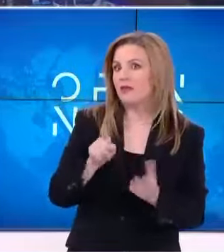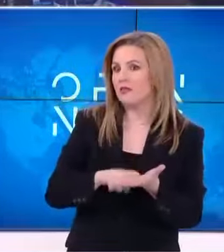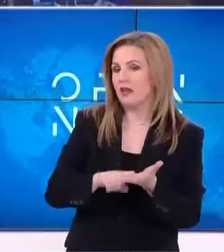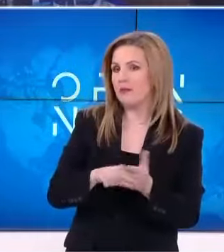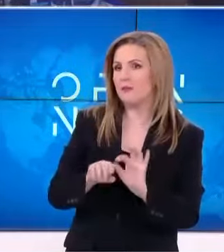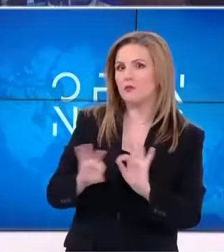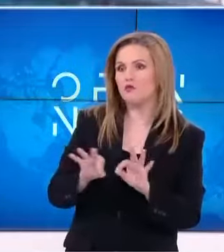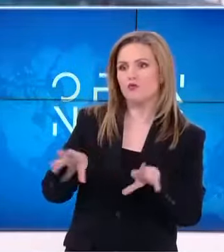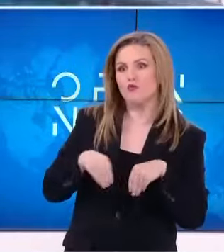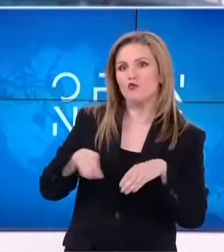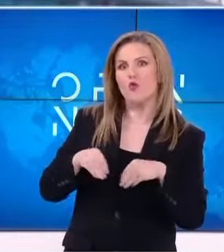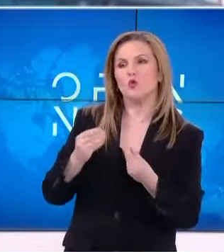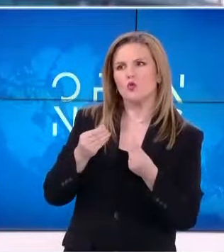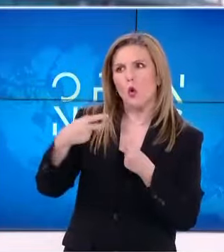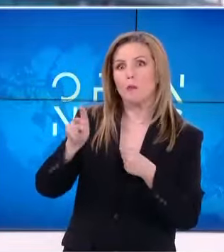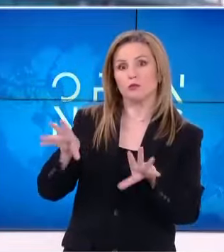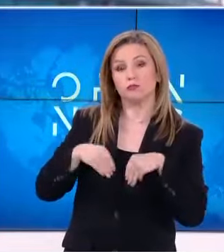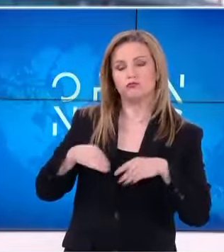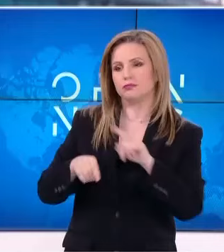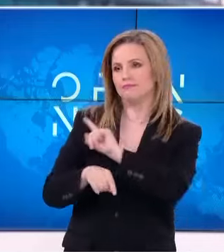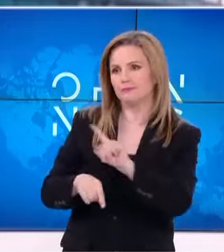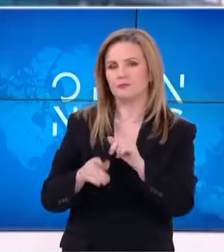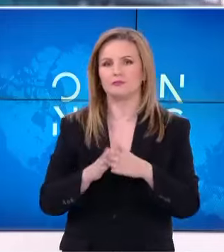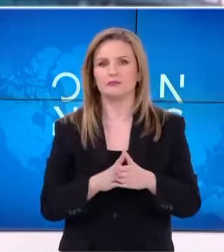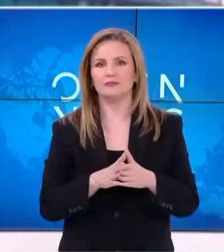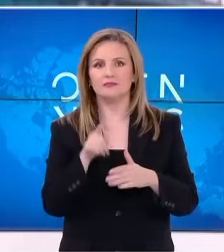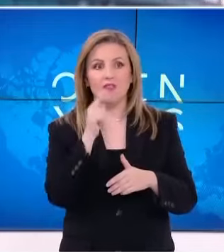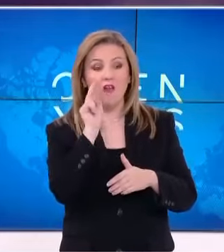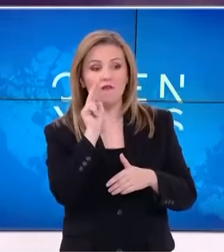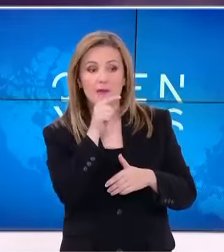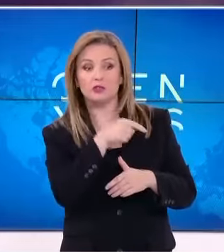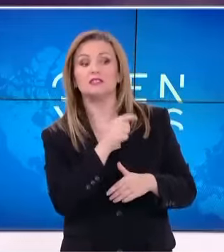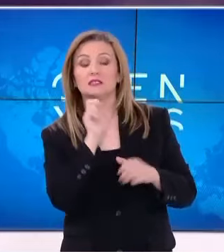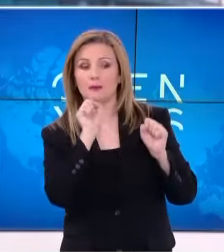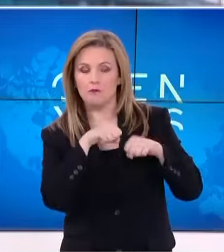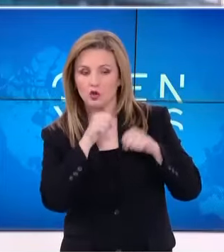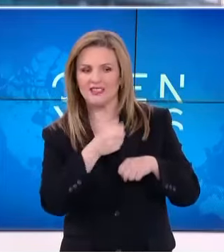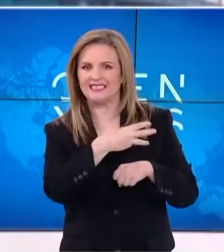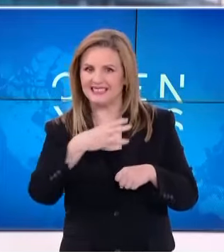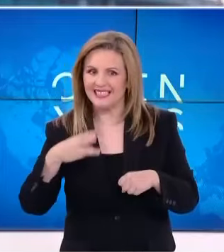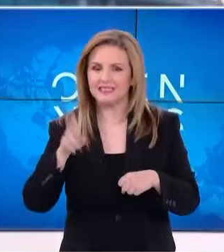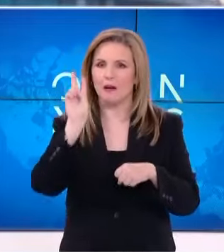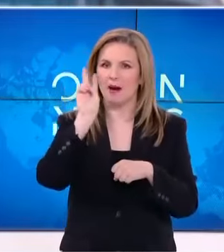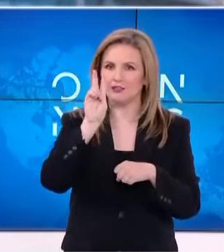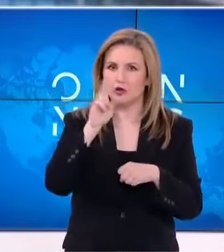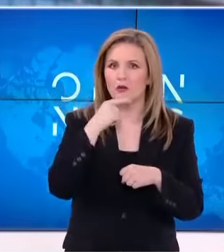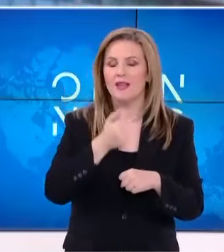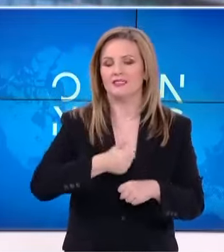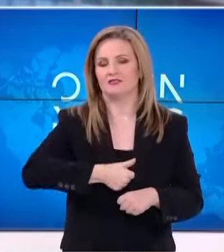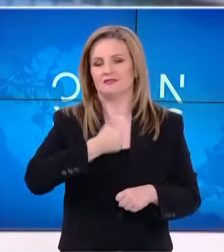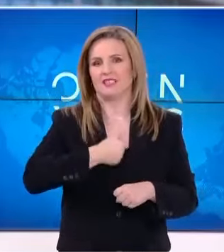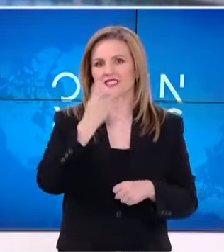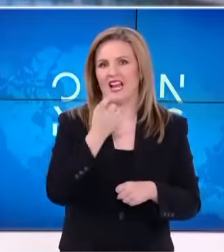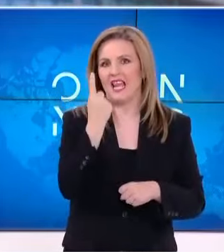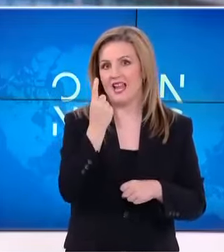στην οποία α απ αυτό που μου λέτε καταλαβαίνω ότι συμφωνείτε και με το συριζα και με το πασοκ που κάνουνε λόγο για αλαζονία του 41% γιατί